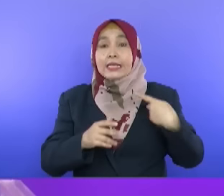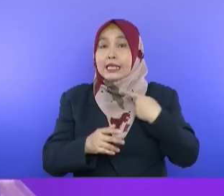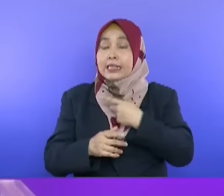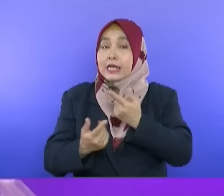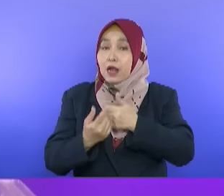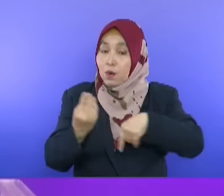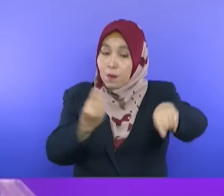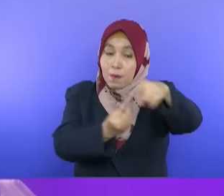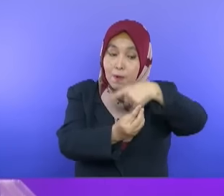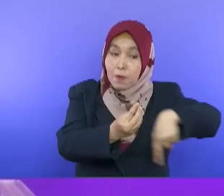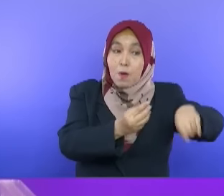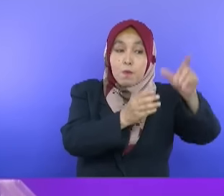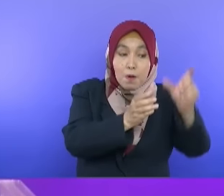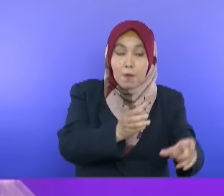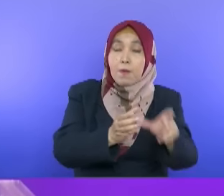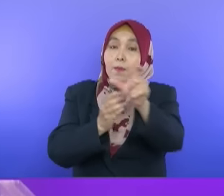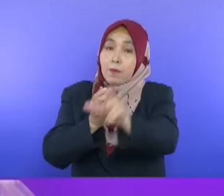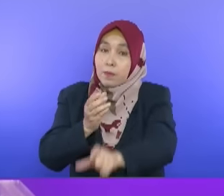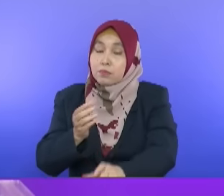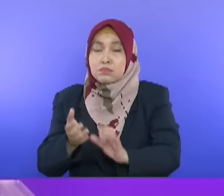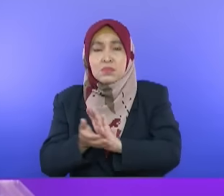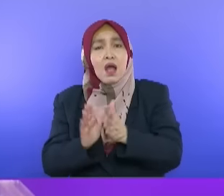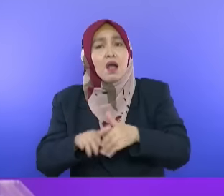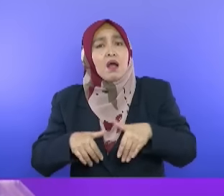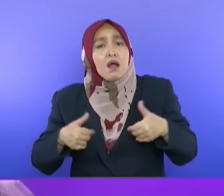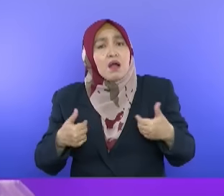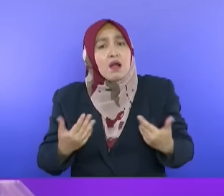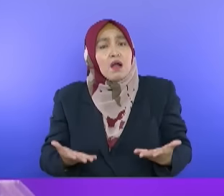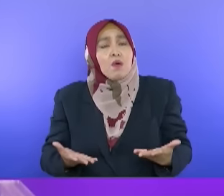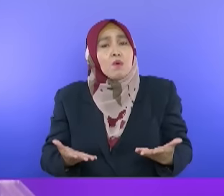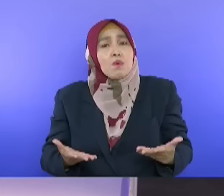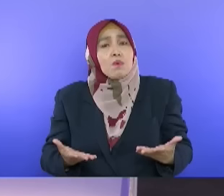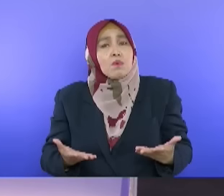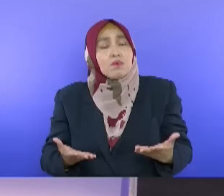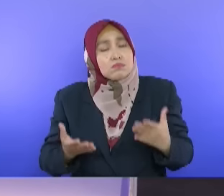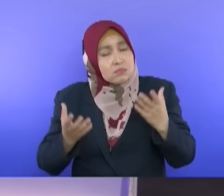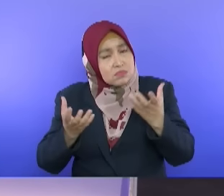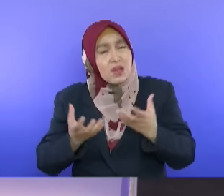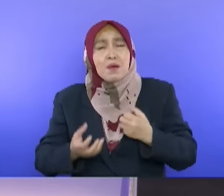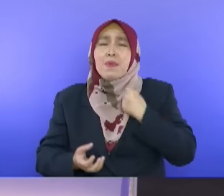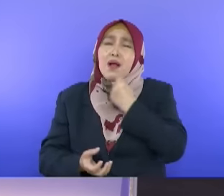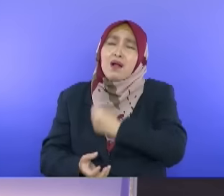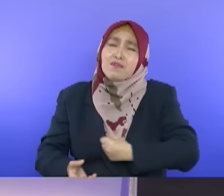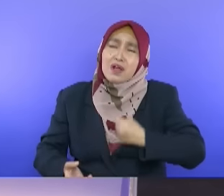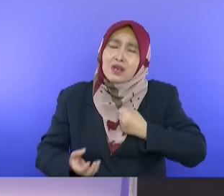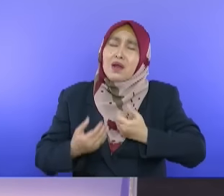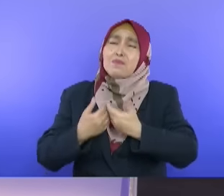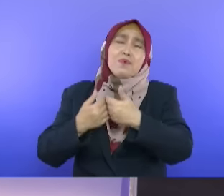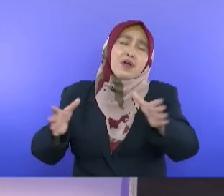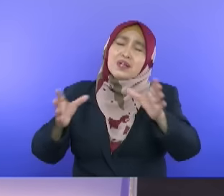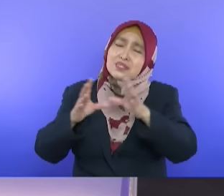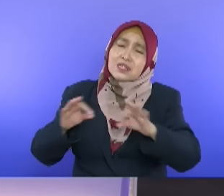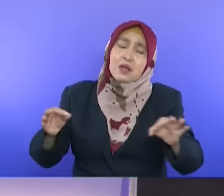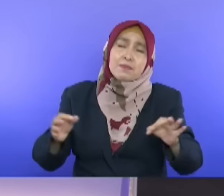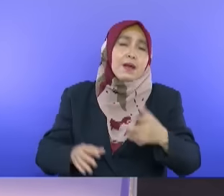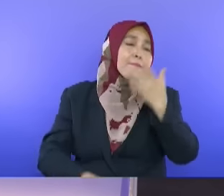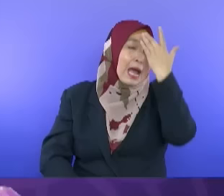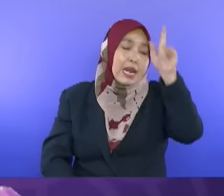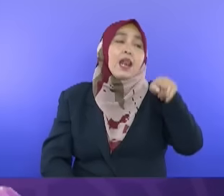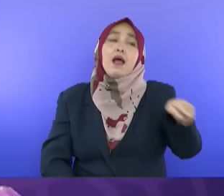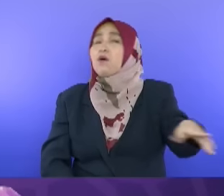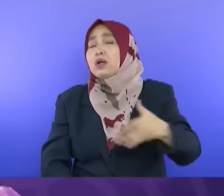di sekeliling kita jadi Bagaimanakah ya nama Maafkan buka lembaran baru pandai dalam